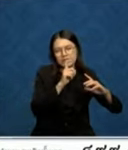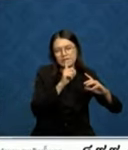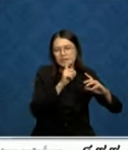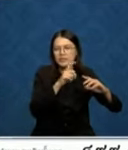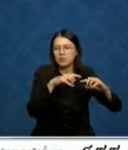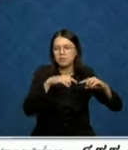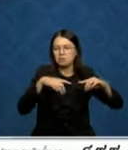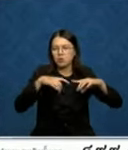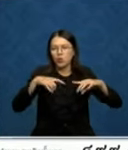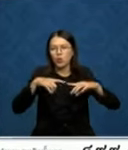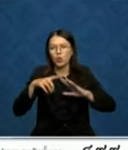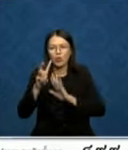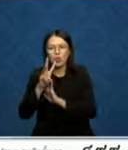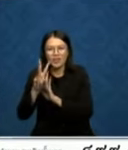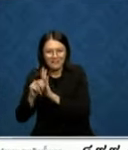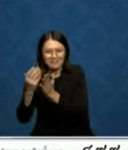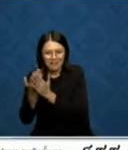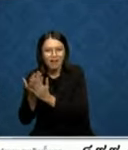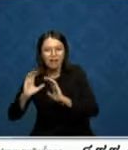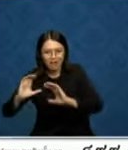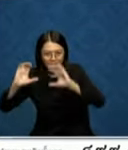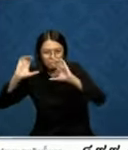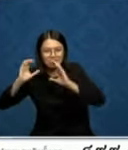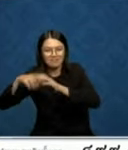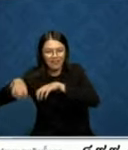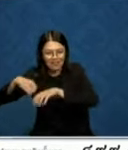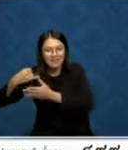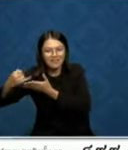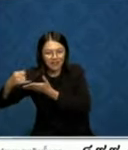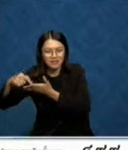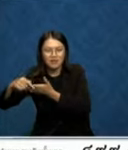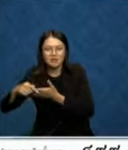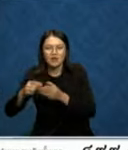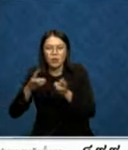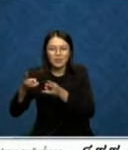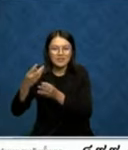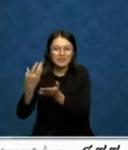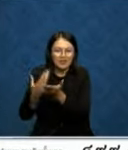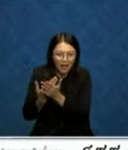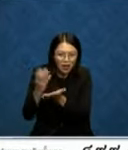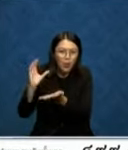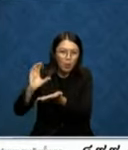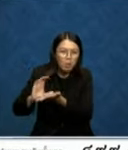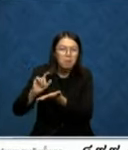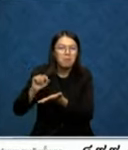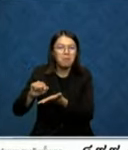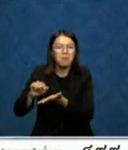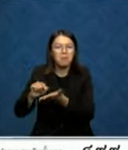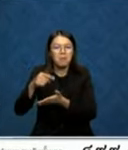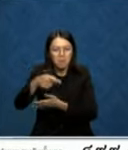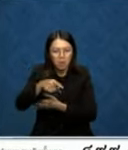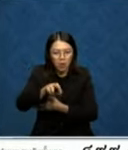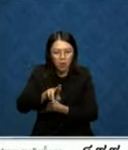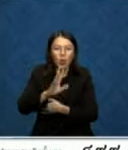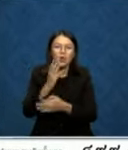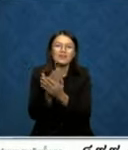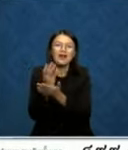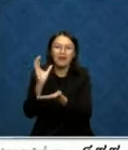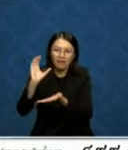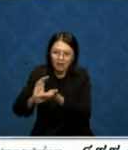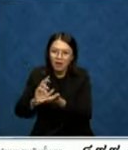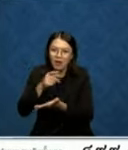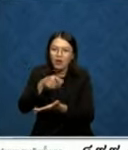ดกับพระราชบัญญัติวินัยการเงินการคลังของรัฐขัดกับพระราชบัญญัติวิธีการงบประมาณรวมทั้งพระราชบัญญัติเงินคงคลังและพระราช